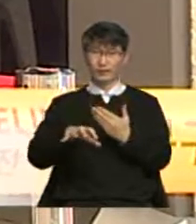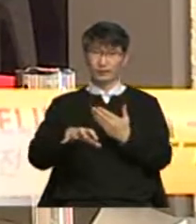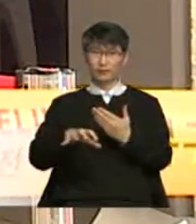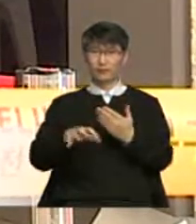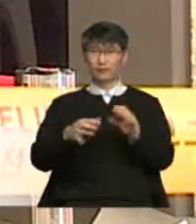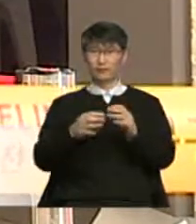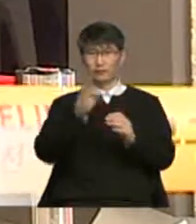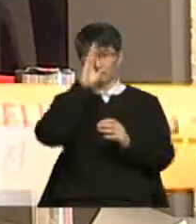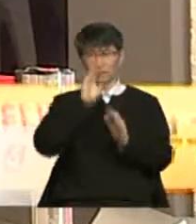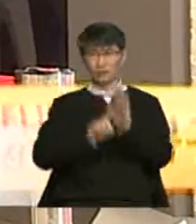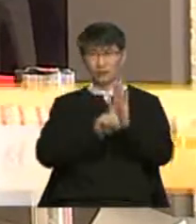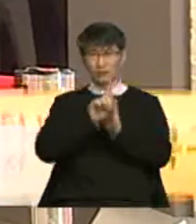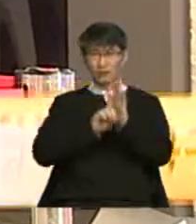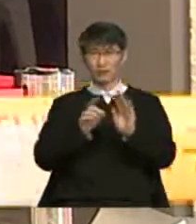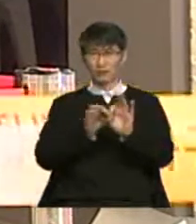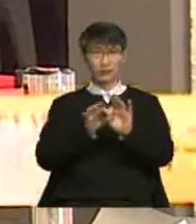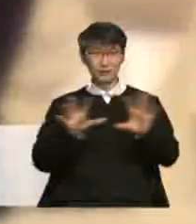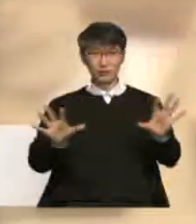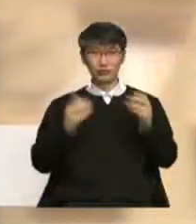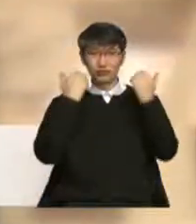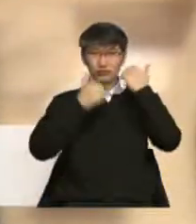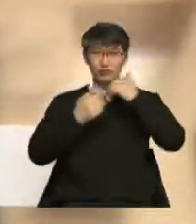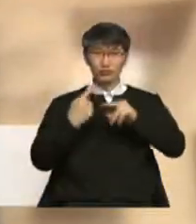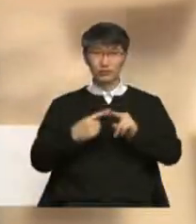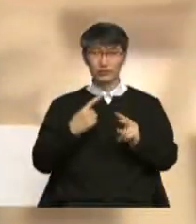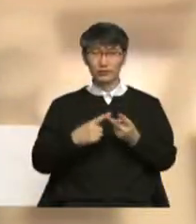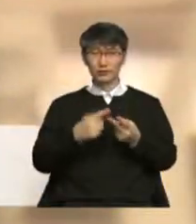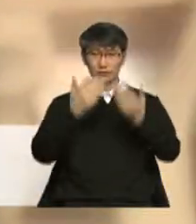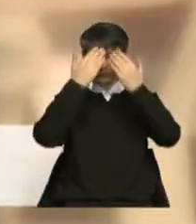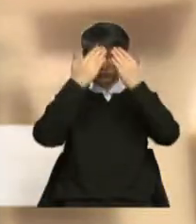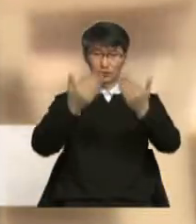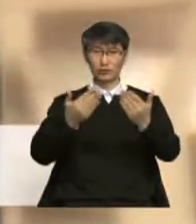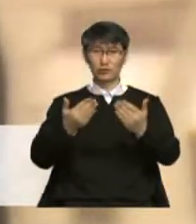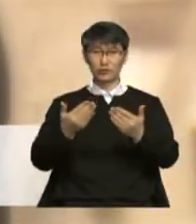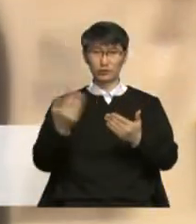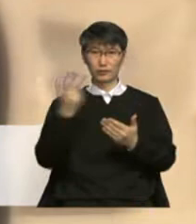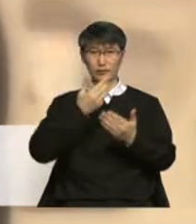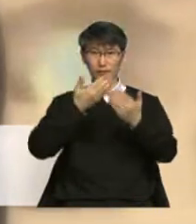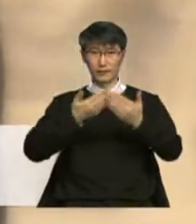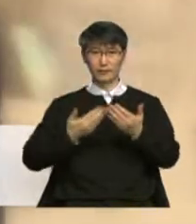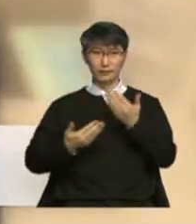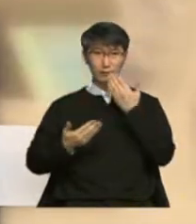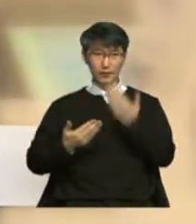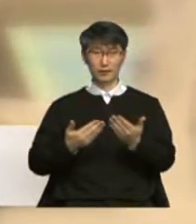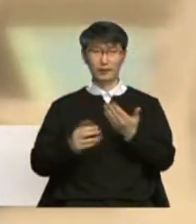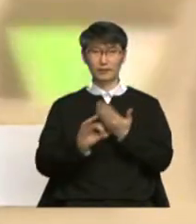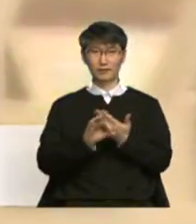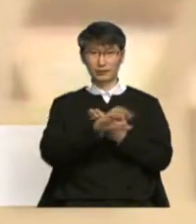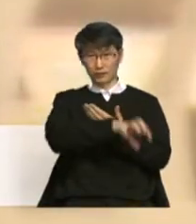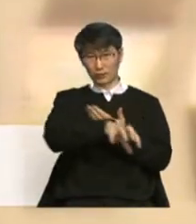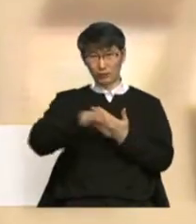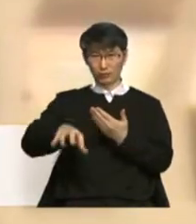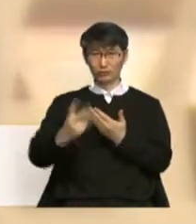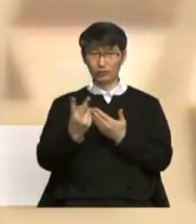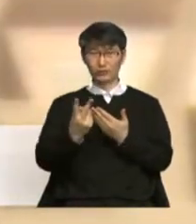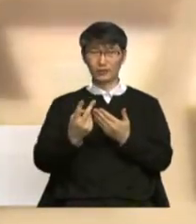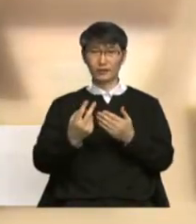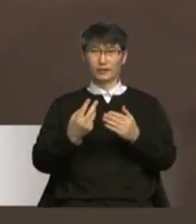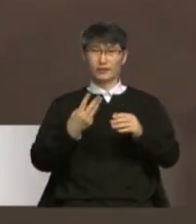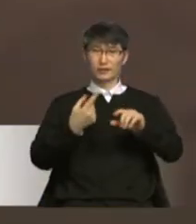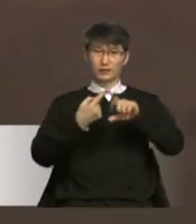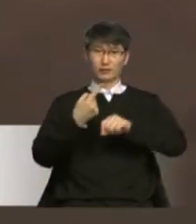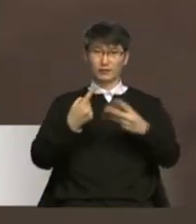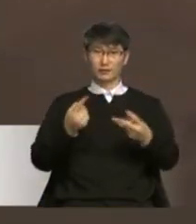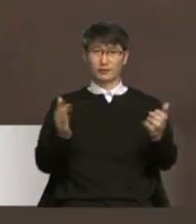유무 또는 역학적 연관성을 과 상관없이 누구나 무료로 검사를 받을 수 있습니다 임시 선별검사 손은 다음달